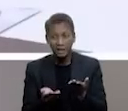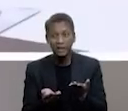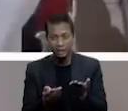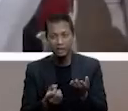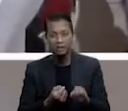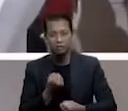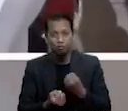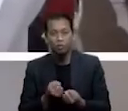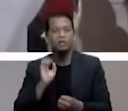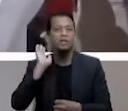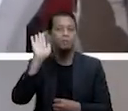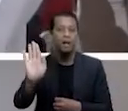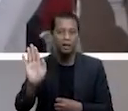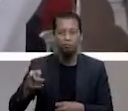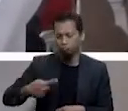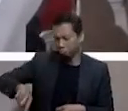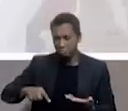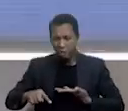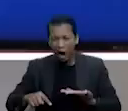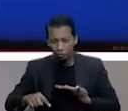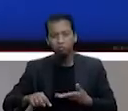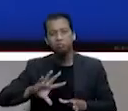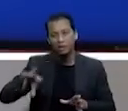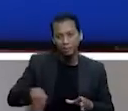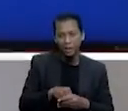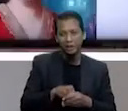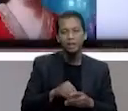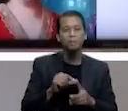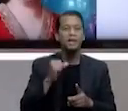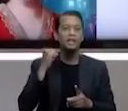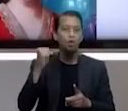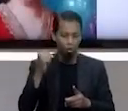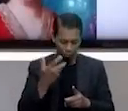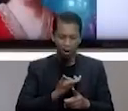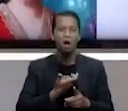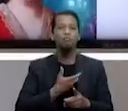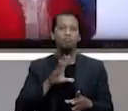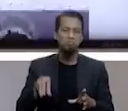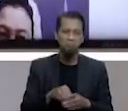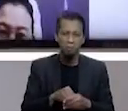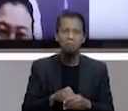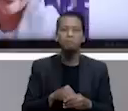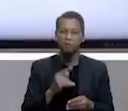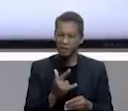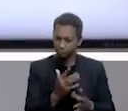Tetapi kami ingin menjadi bagian, Perindo ingin menjadi bagian yang terus-menerus mendorong